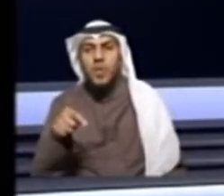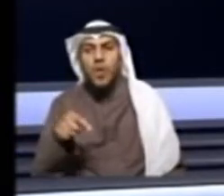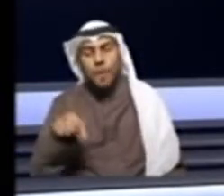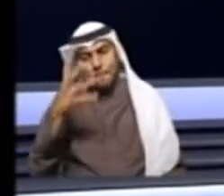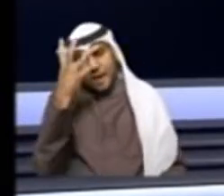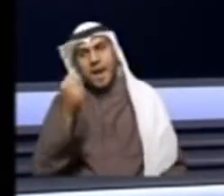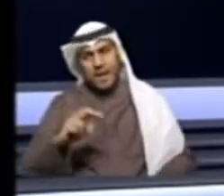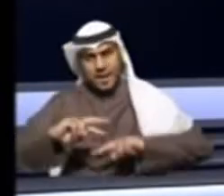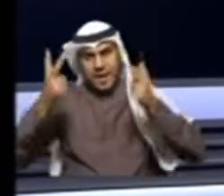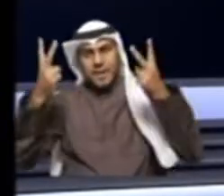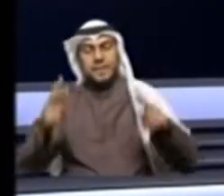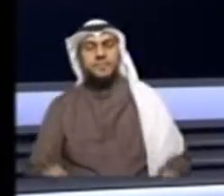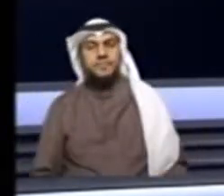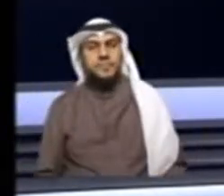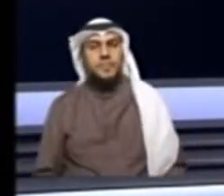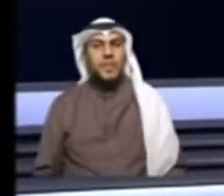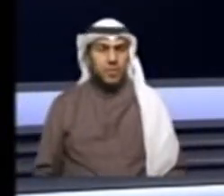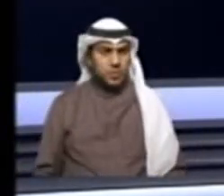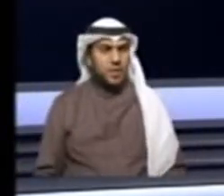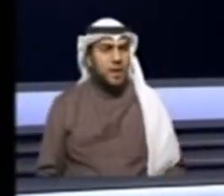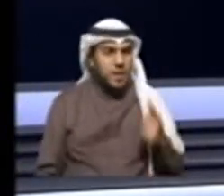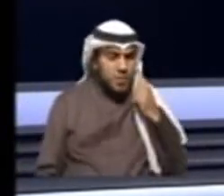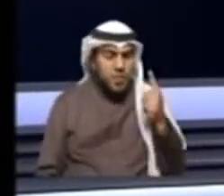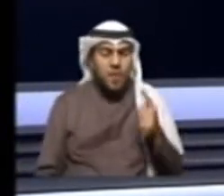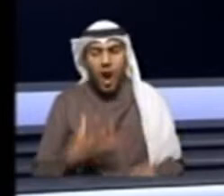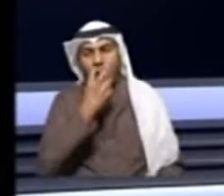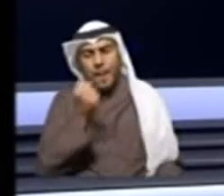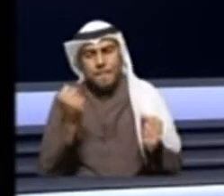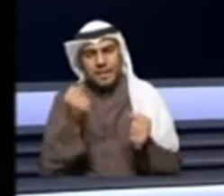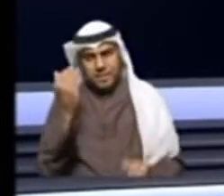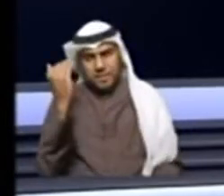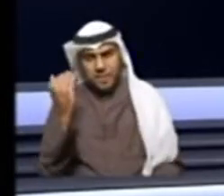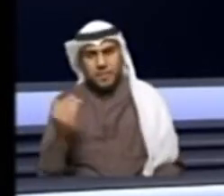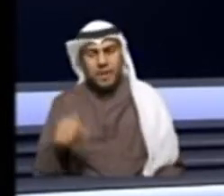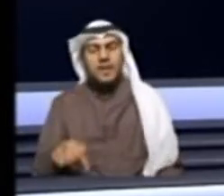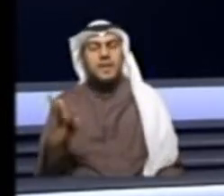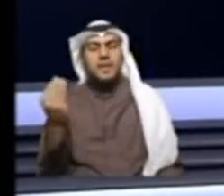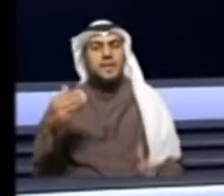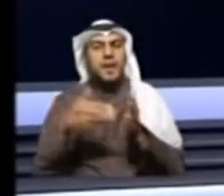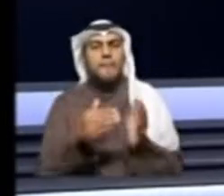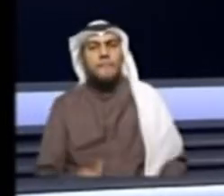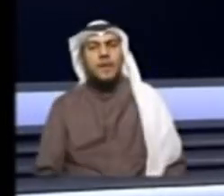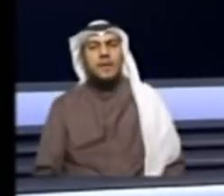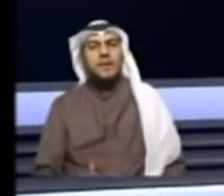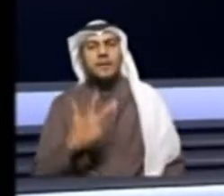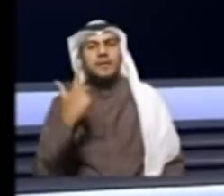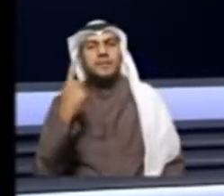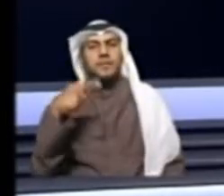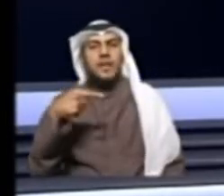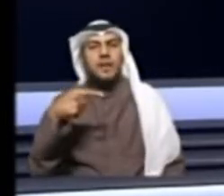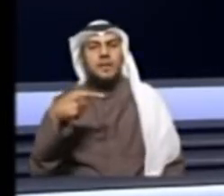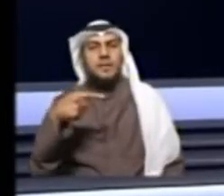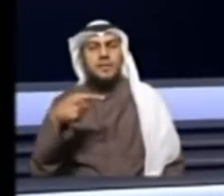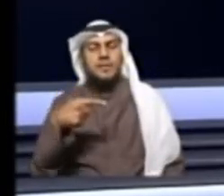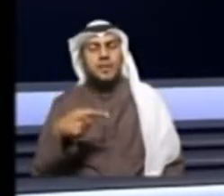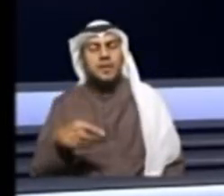هناك تغير مرتفع جوي سوف يؤثر علينا بانخفاض تدريجي بالحرارة. حاليا الآن في مدينة الكويت درجة الحرارة 17 درجة مئوية ورطوبة